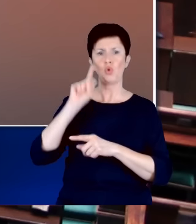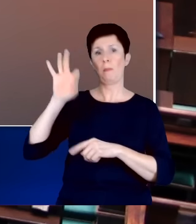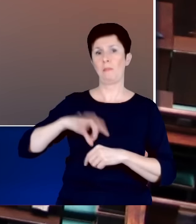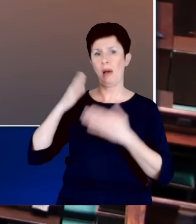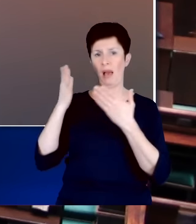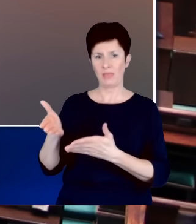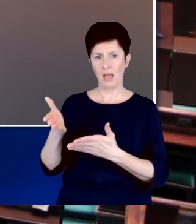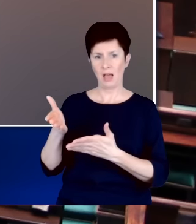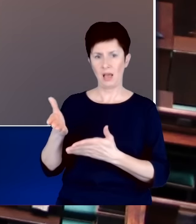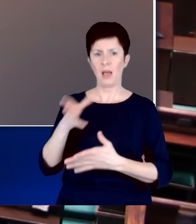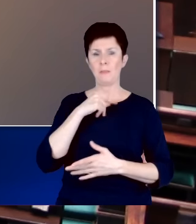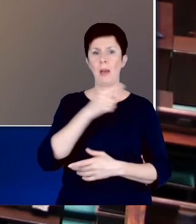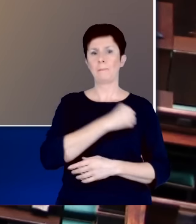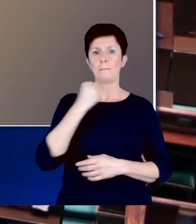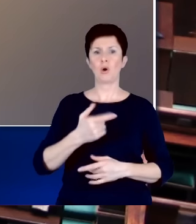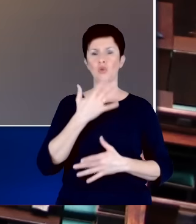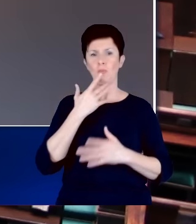pan poseł określał różne frakcje,